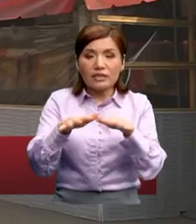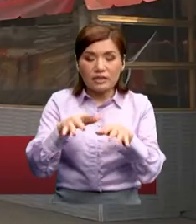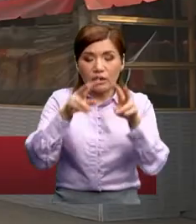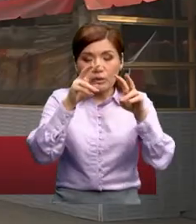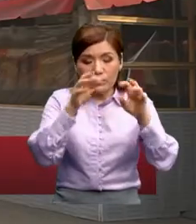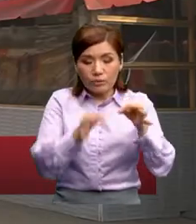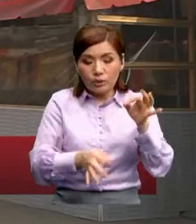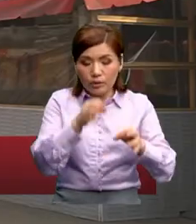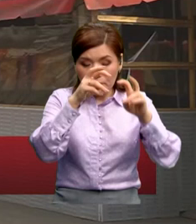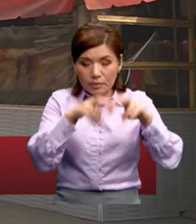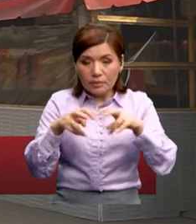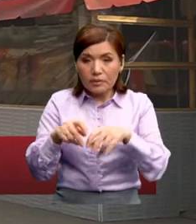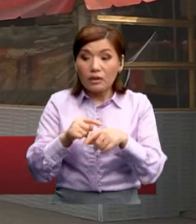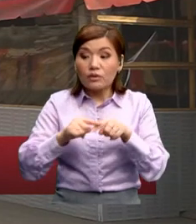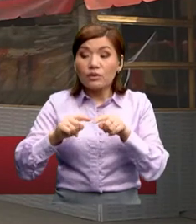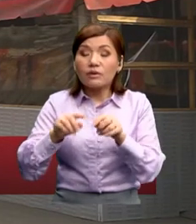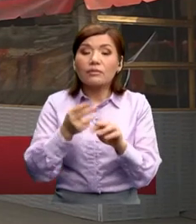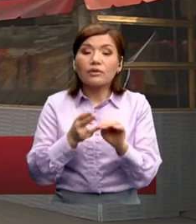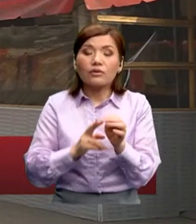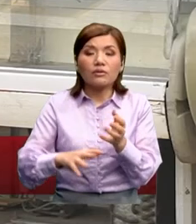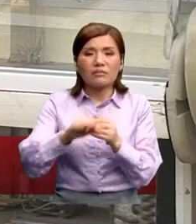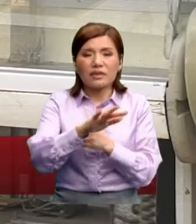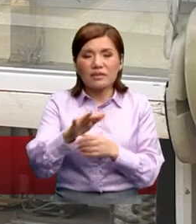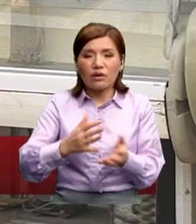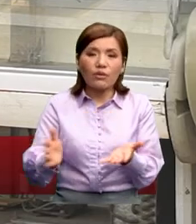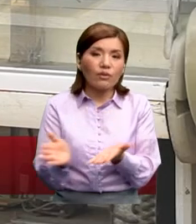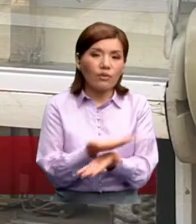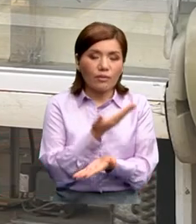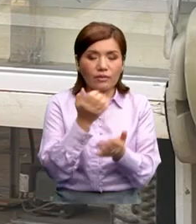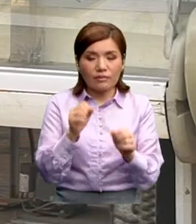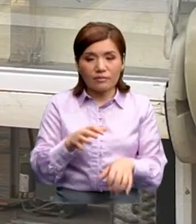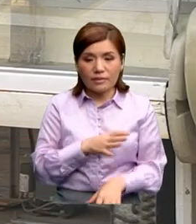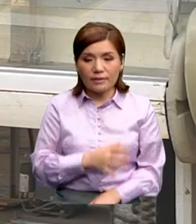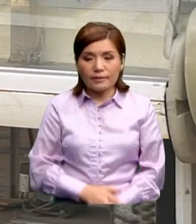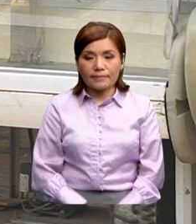Демек, алдағы уақытта да бірнеше коммерциялық нысан сүрілуі мүмкін